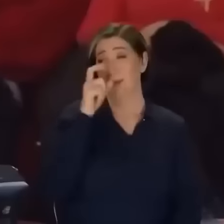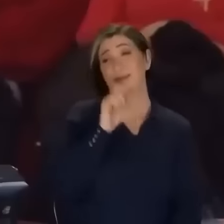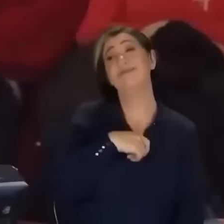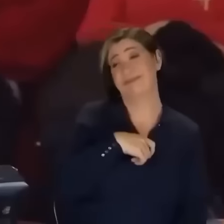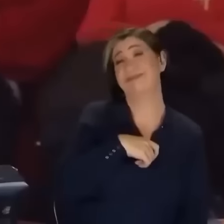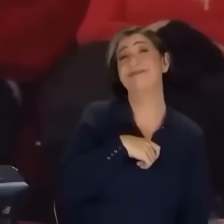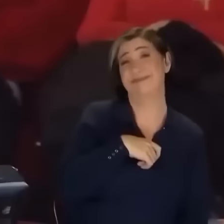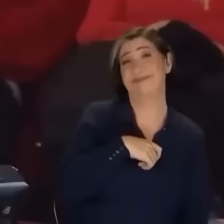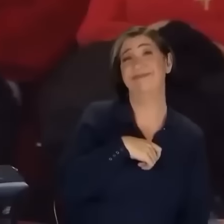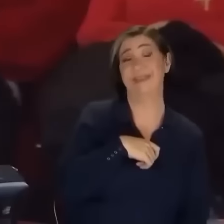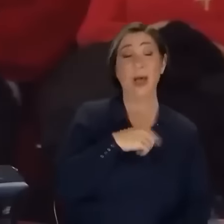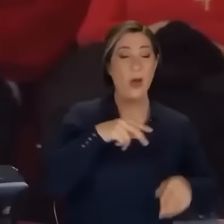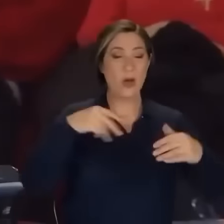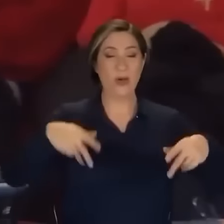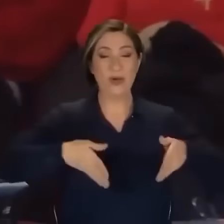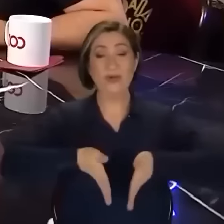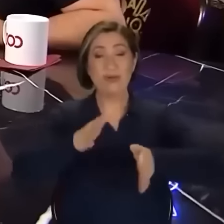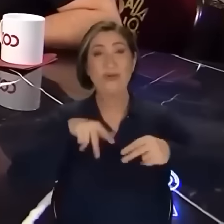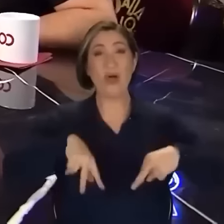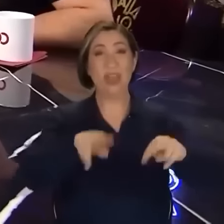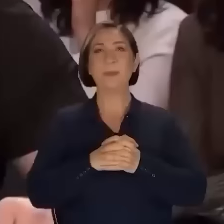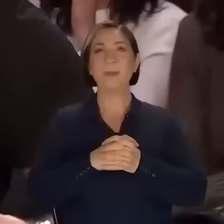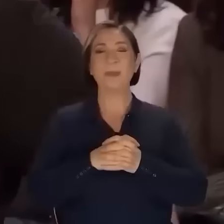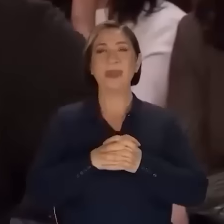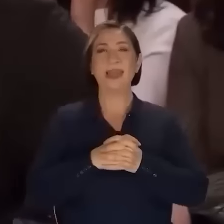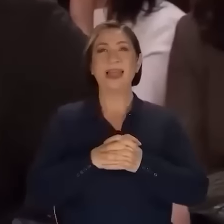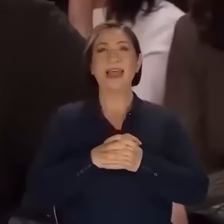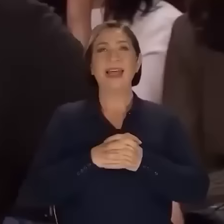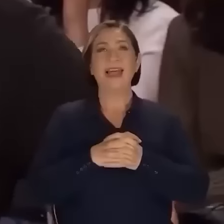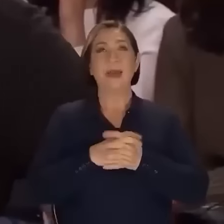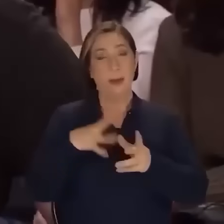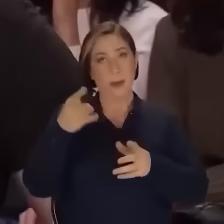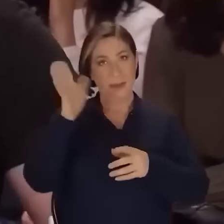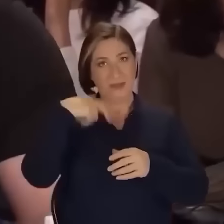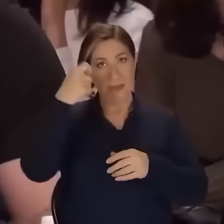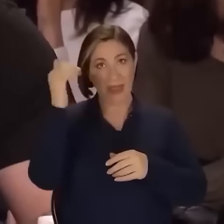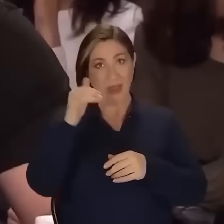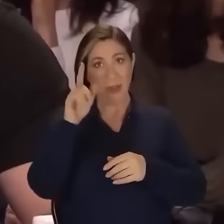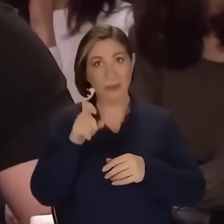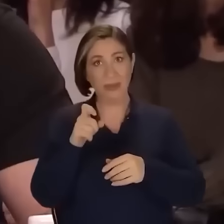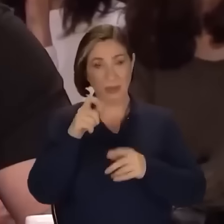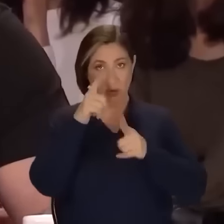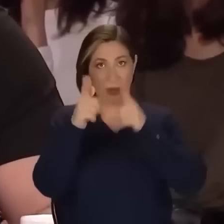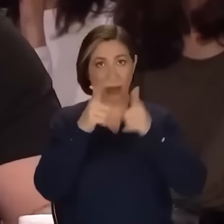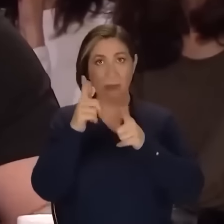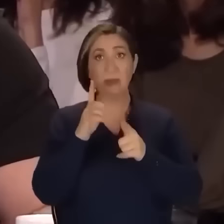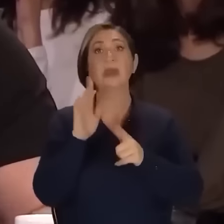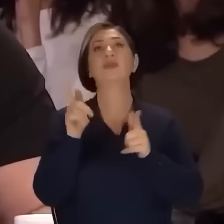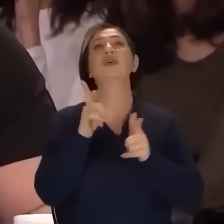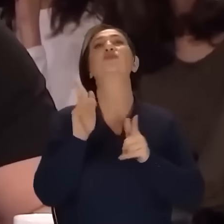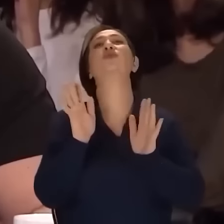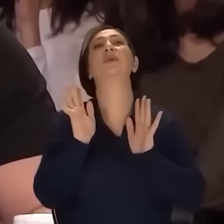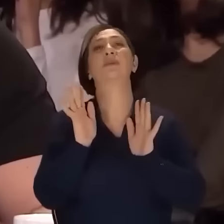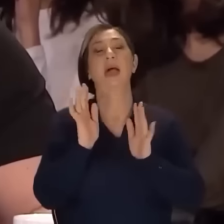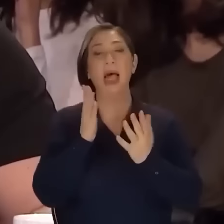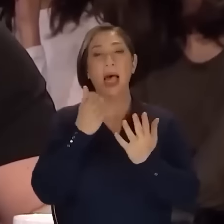yapmasınlar Hayır yolda Nasıl olsa Yetişiriz diye söylüyorum ya diğer filmler gelecek mi Vallah abi yok daha çekmeyeceğim